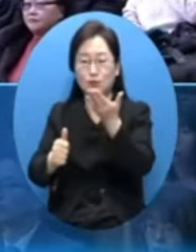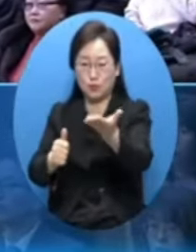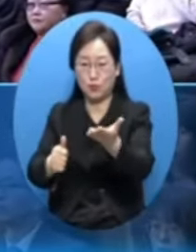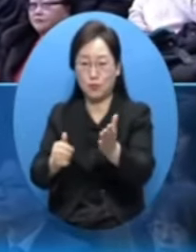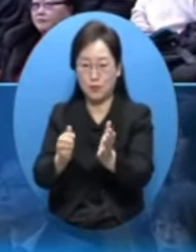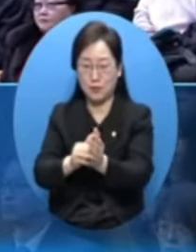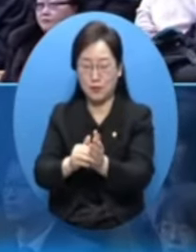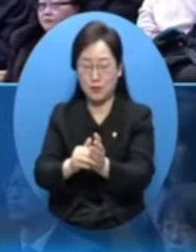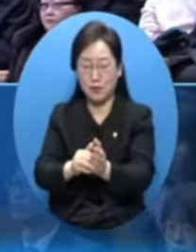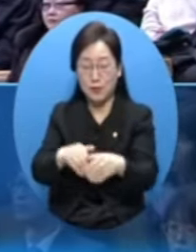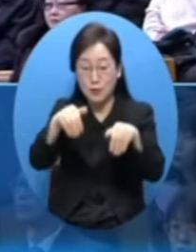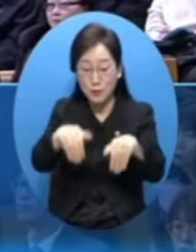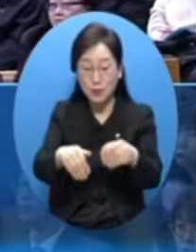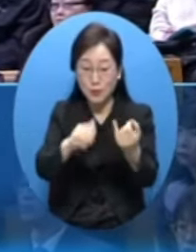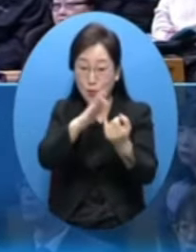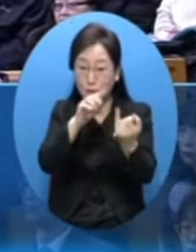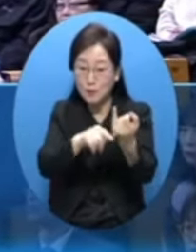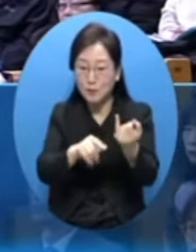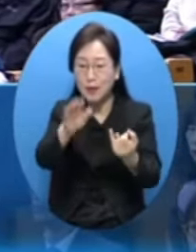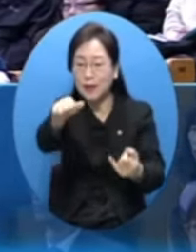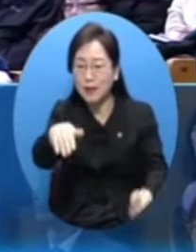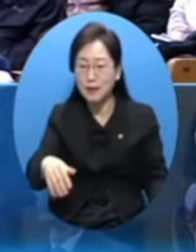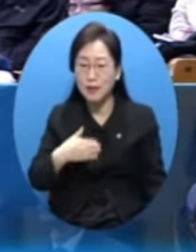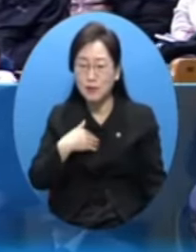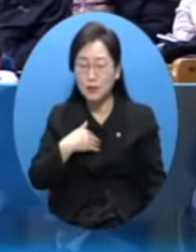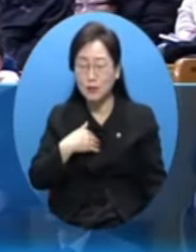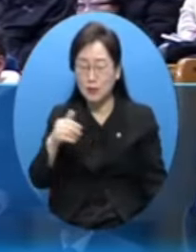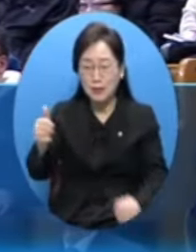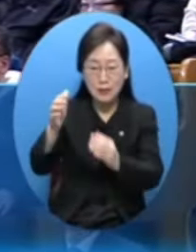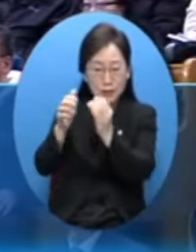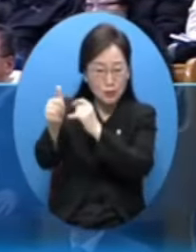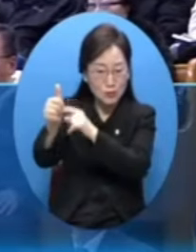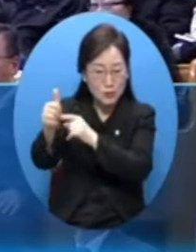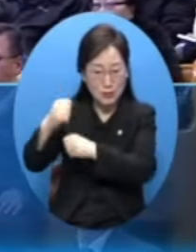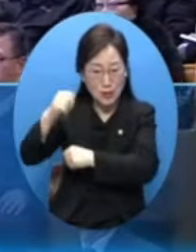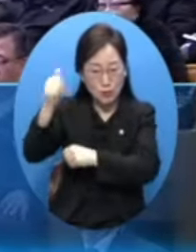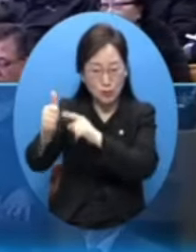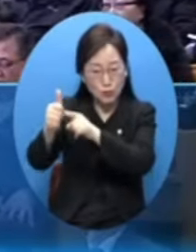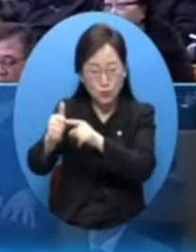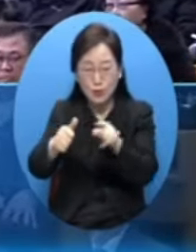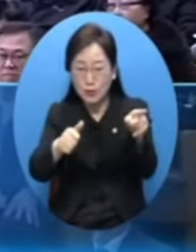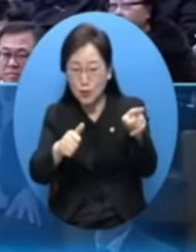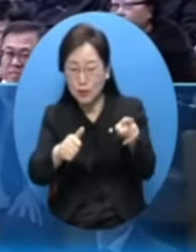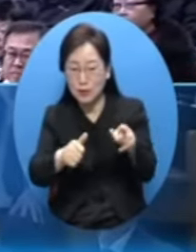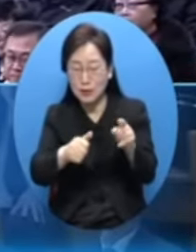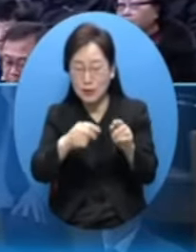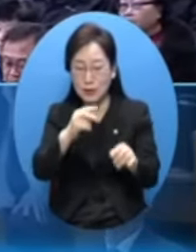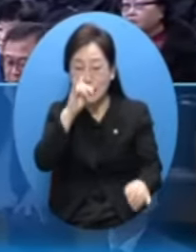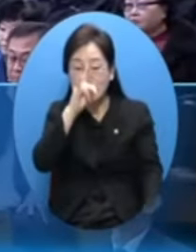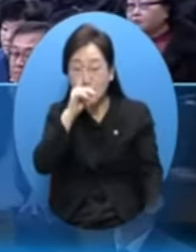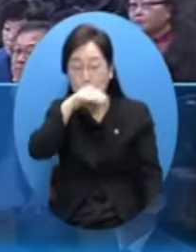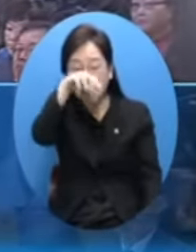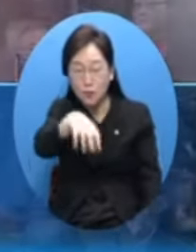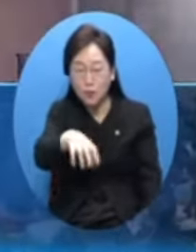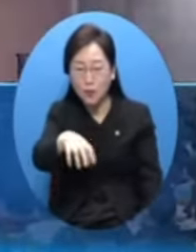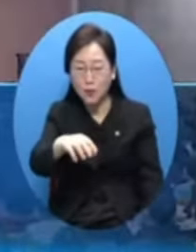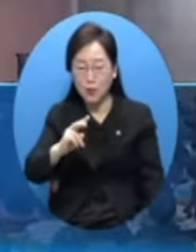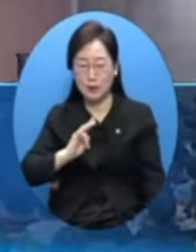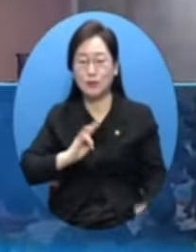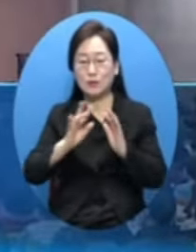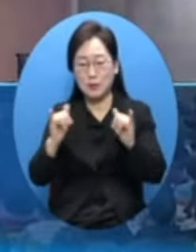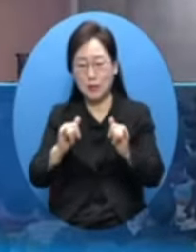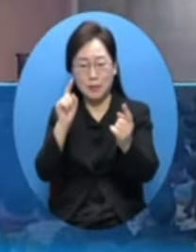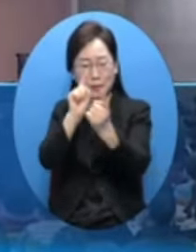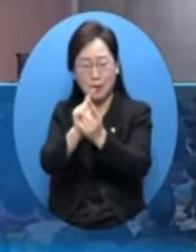우리 주인이 사마리아에 계신 선자 앞에 계셨으면 좋겠나이다. 그가 그 나병을 고치리이다 하는지라.